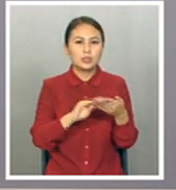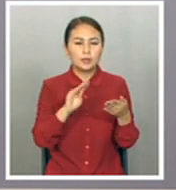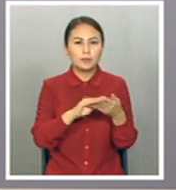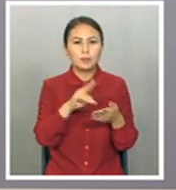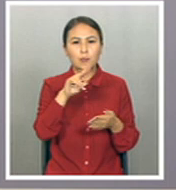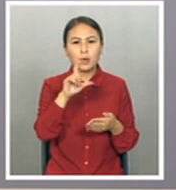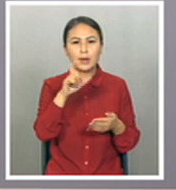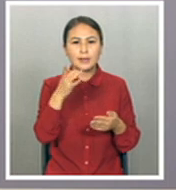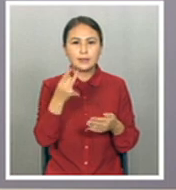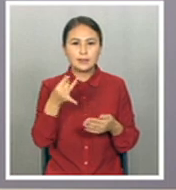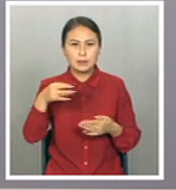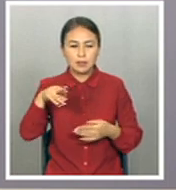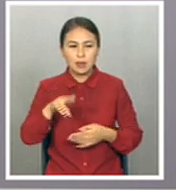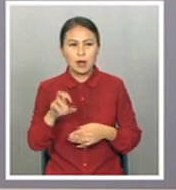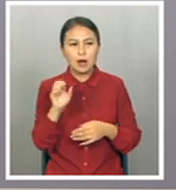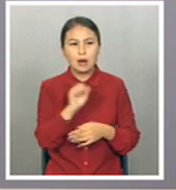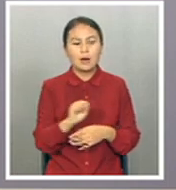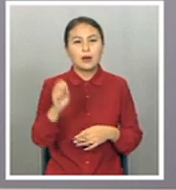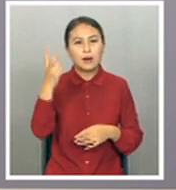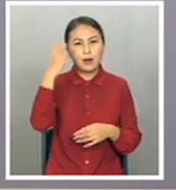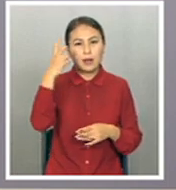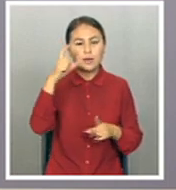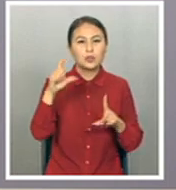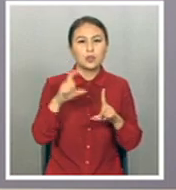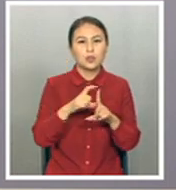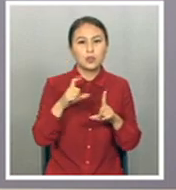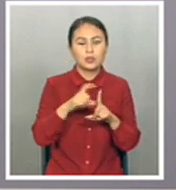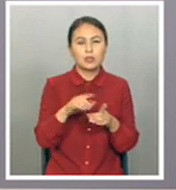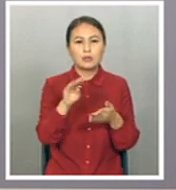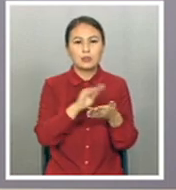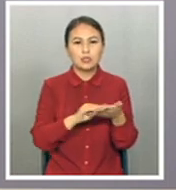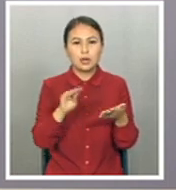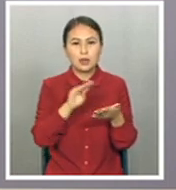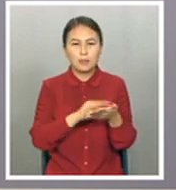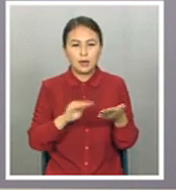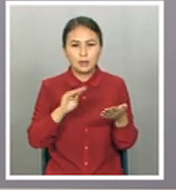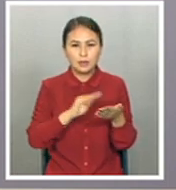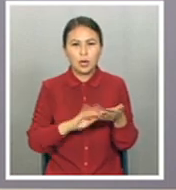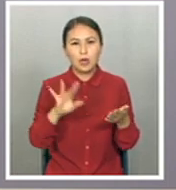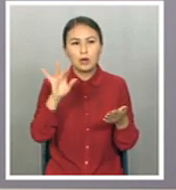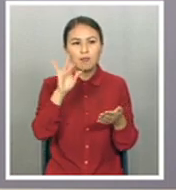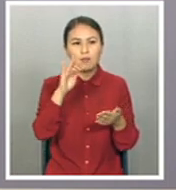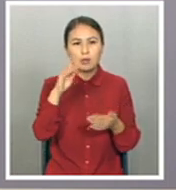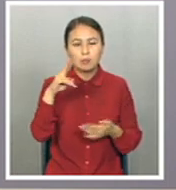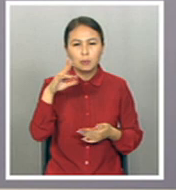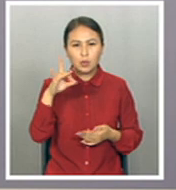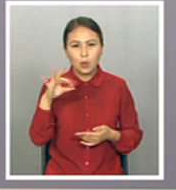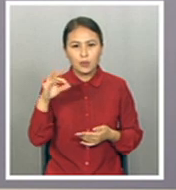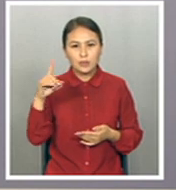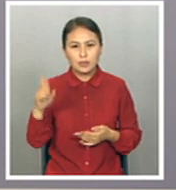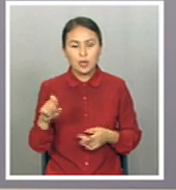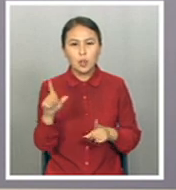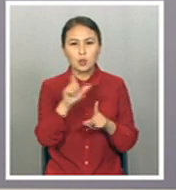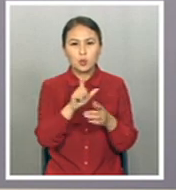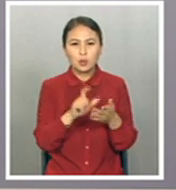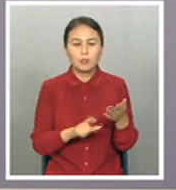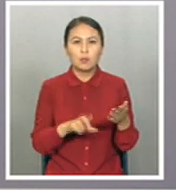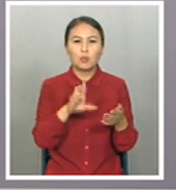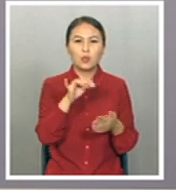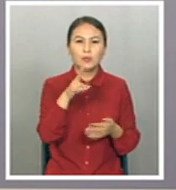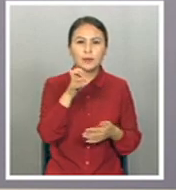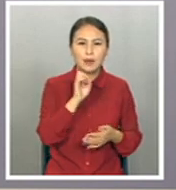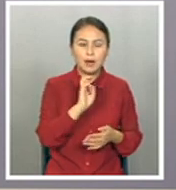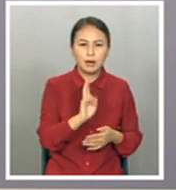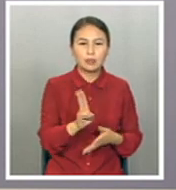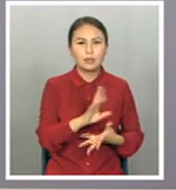поэзия дейміз, ал қара сөз түрінде жазылған көркем шығарманы проза дейміз. Сөйлемдегі бунақ,